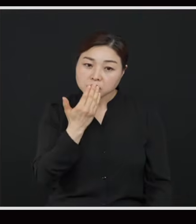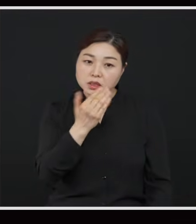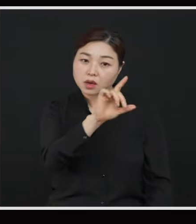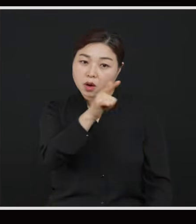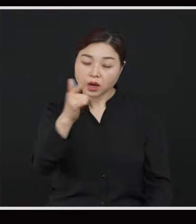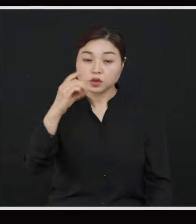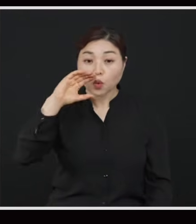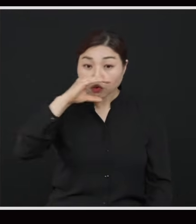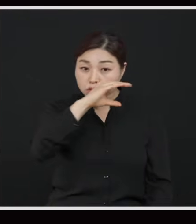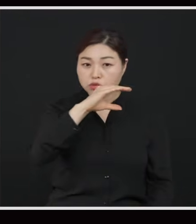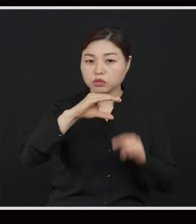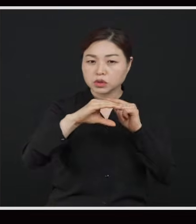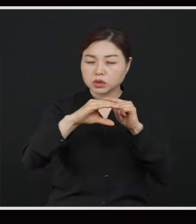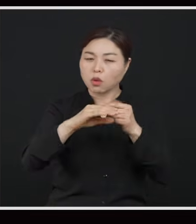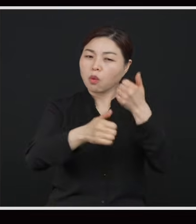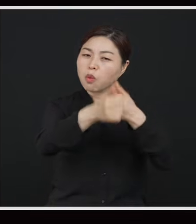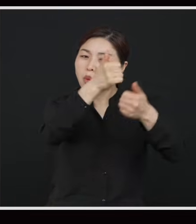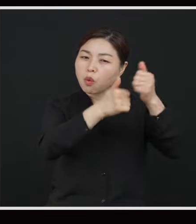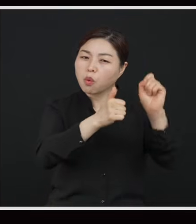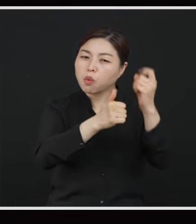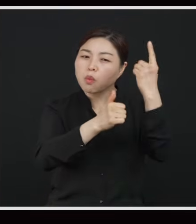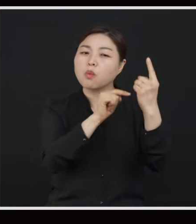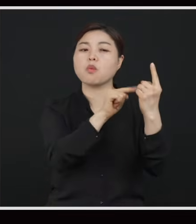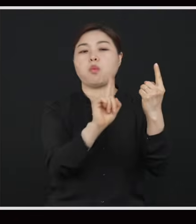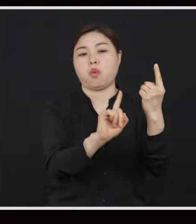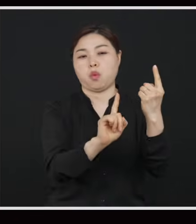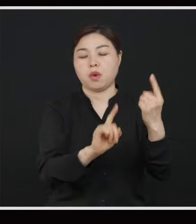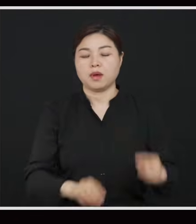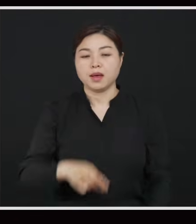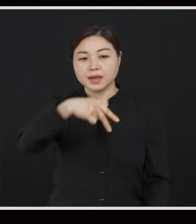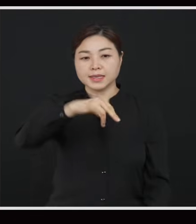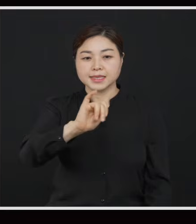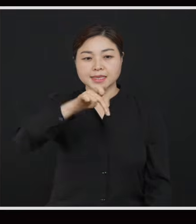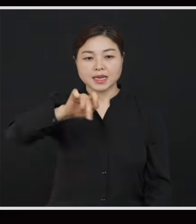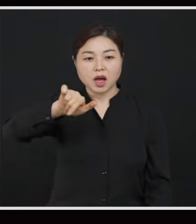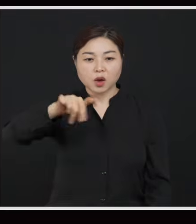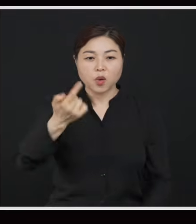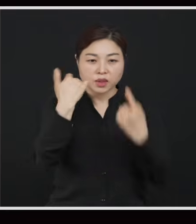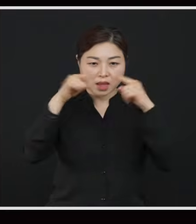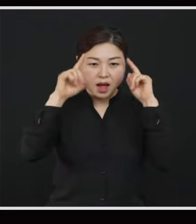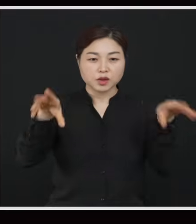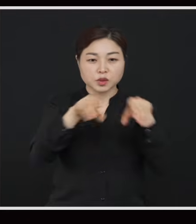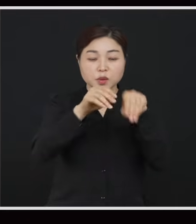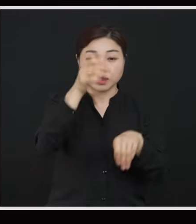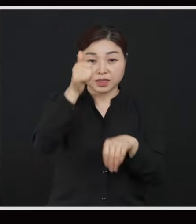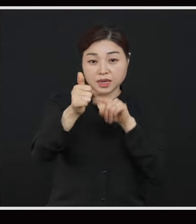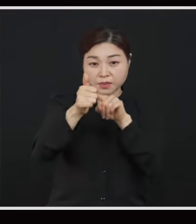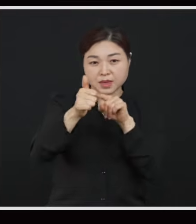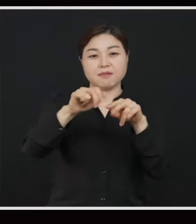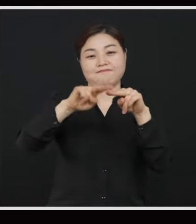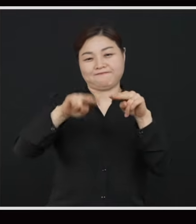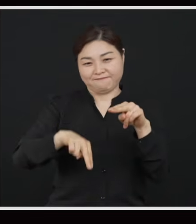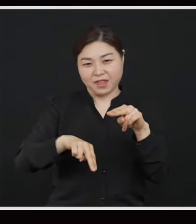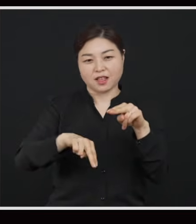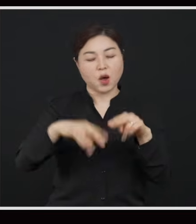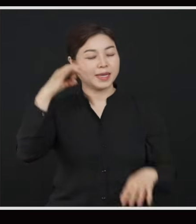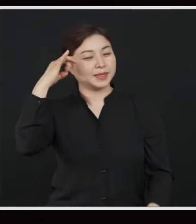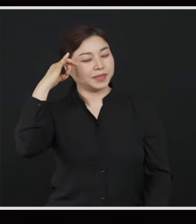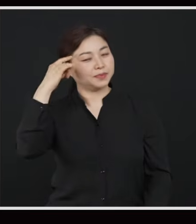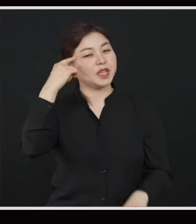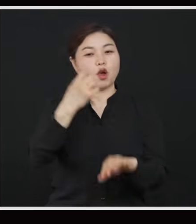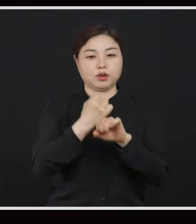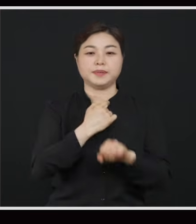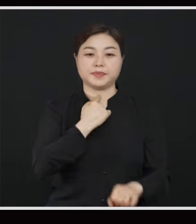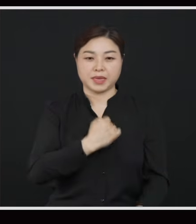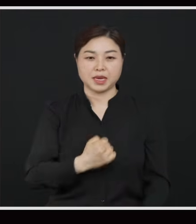먹는 것들, 옥수수 이런 건 어디서 온 거야? 시카고 대학 총장을 하시던 분이 은퇴를 한 다음에